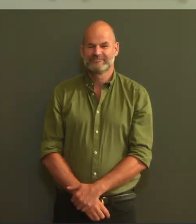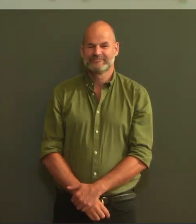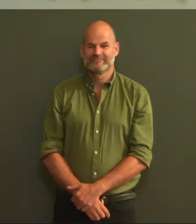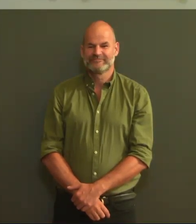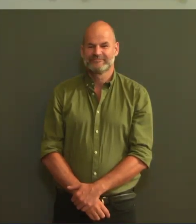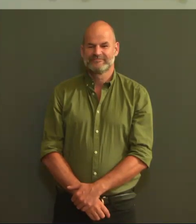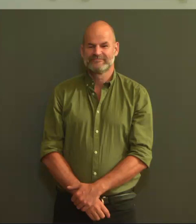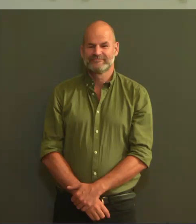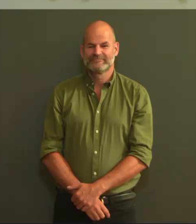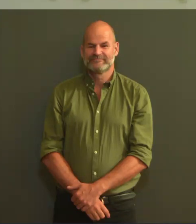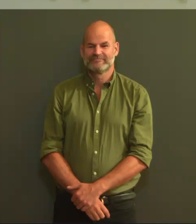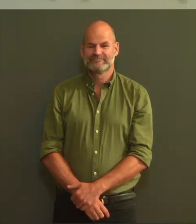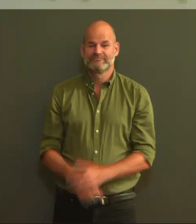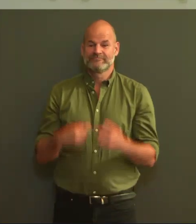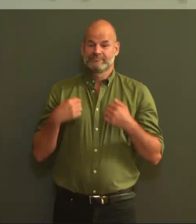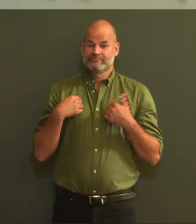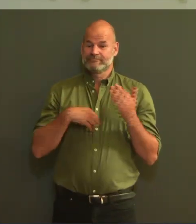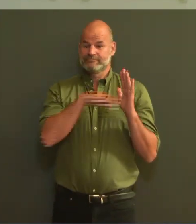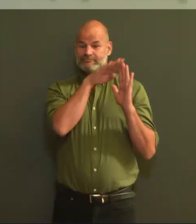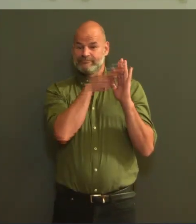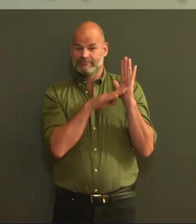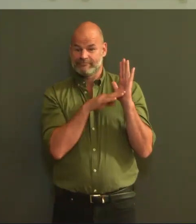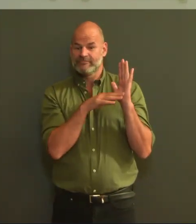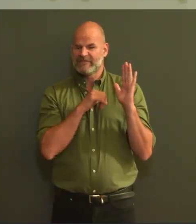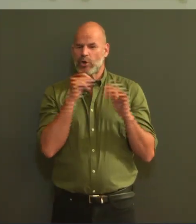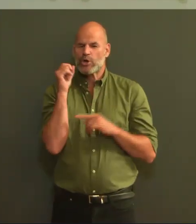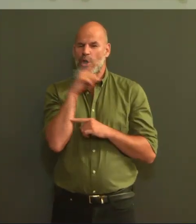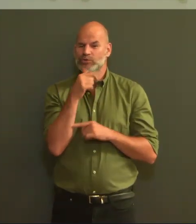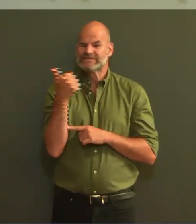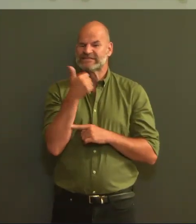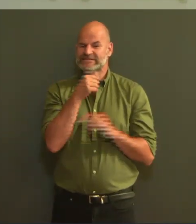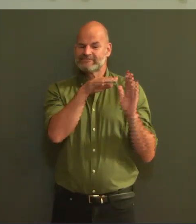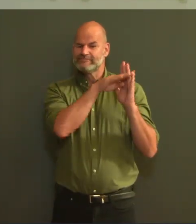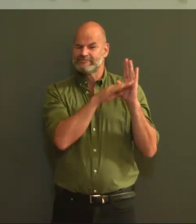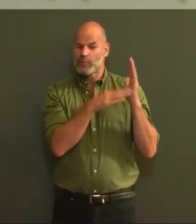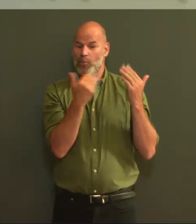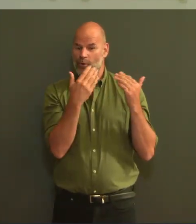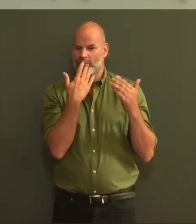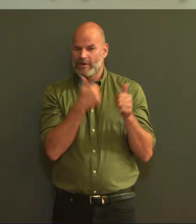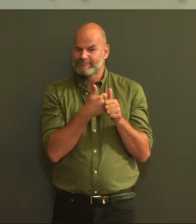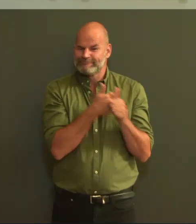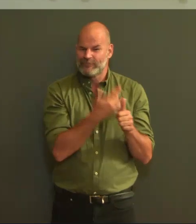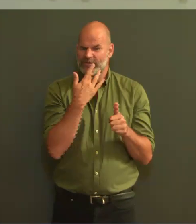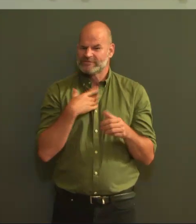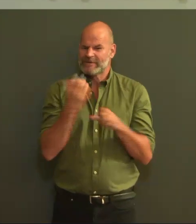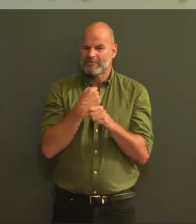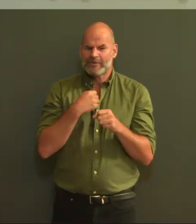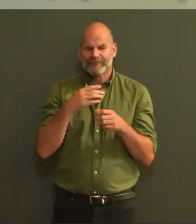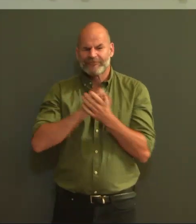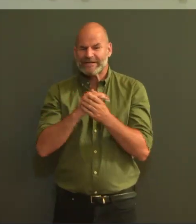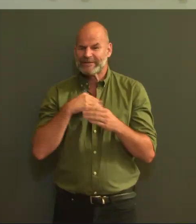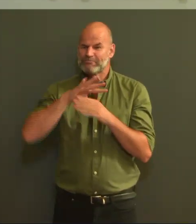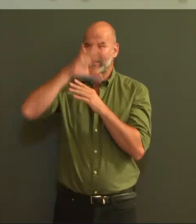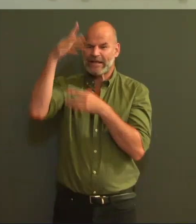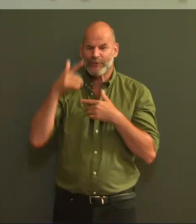En ik respecteer de 6 gouden regels, zodat ik snel weer met mijn vrienden kan gaan lopen in de bergen. Het is duidelijk, ons land